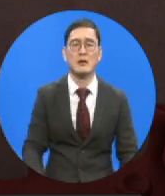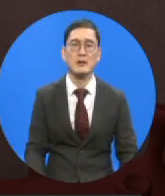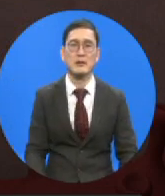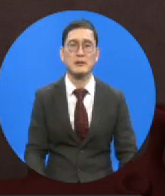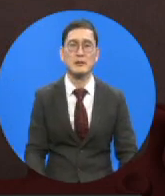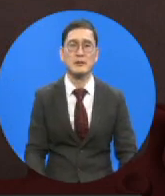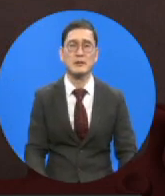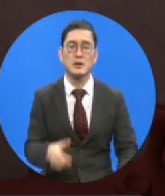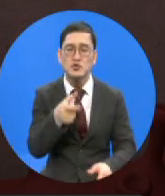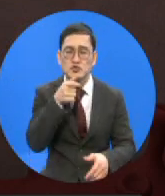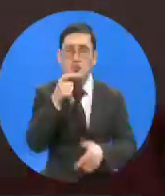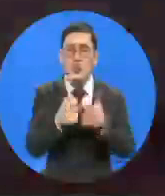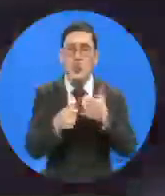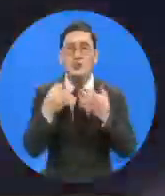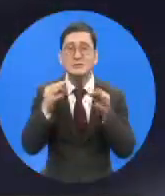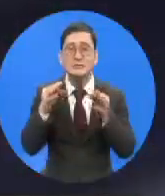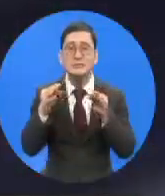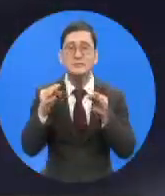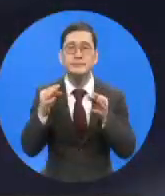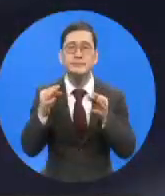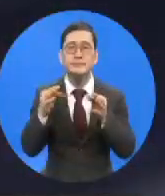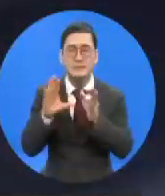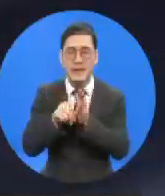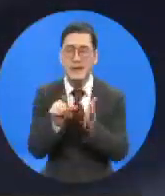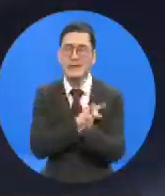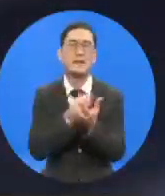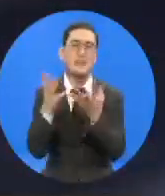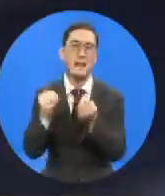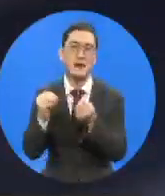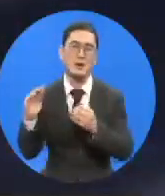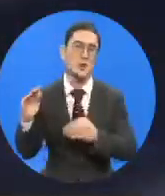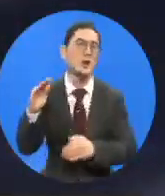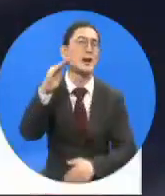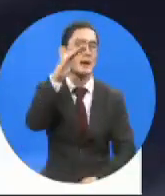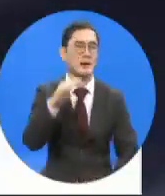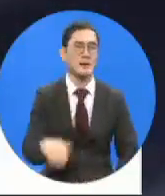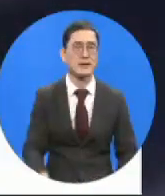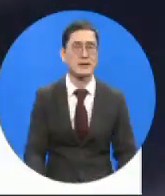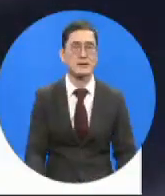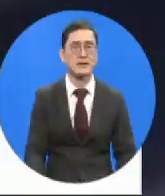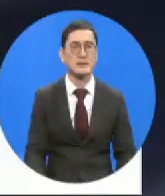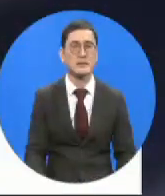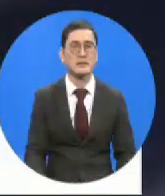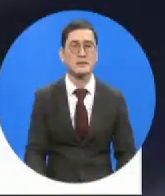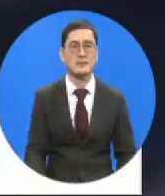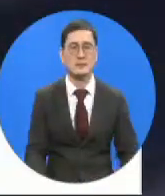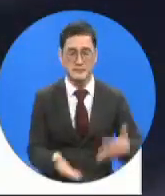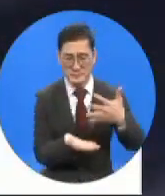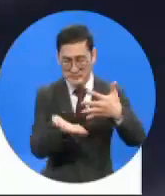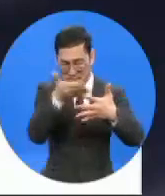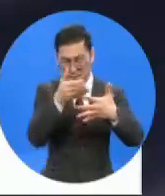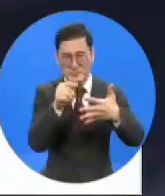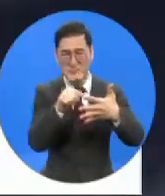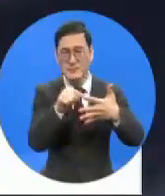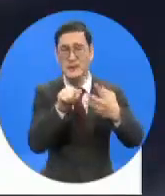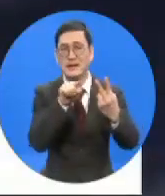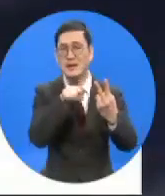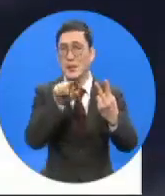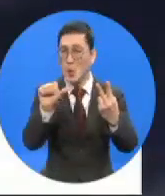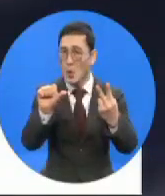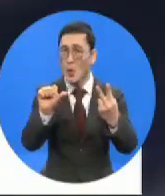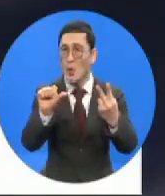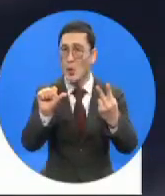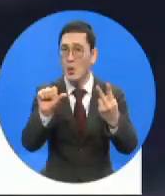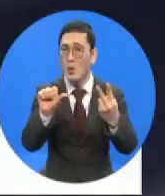늘어나는 경향이 항상 있거든요. 그래서 지금 상황으로 보면은 이 2.5단계라는 것이 과연 이번 주에 효과가 나타나서 이것이